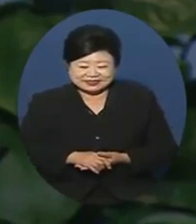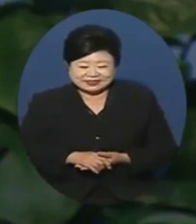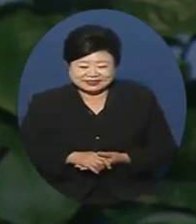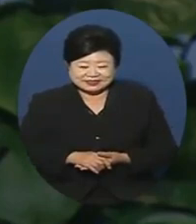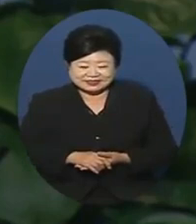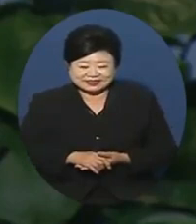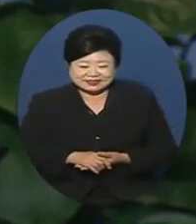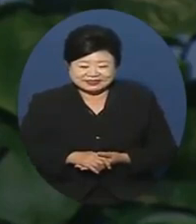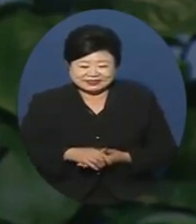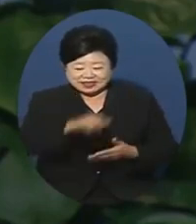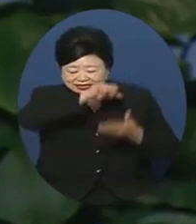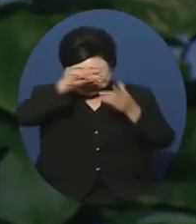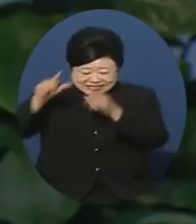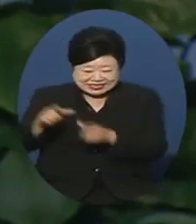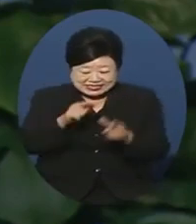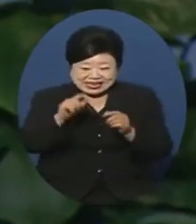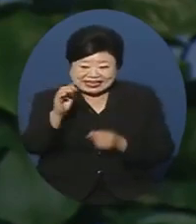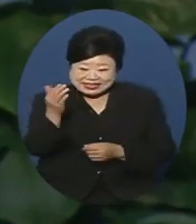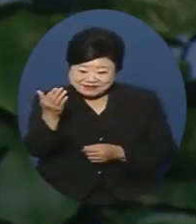긴 생활을 삽니다.